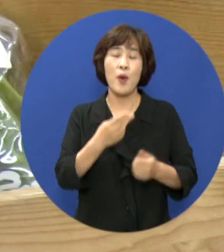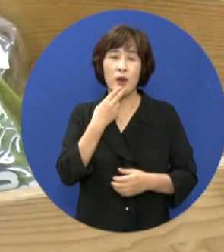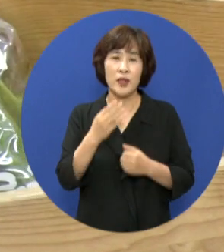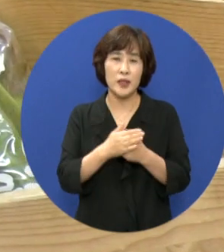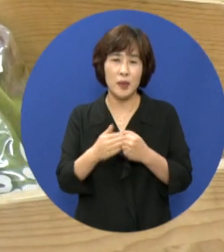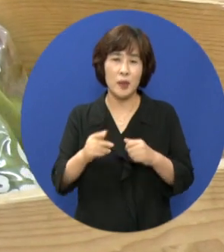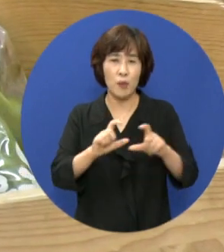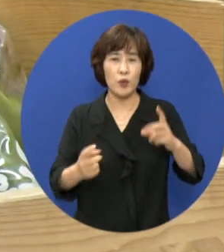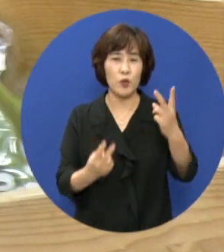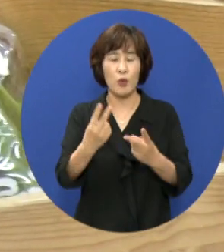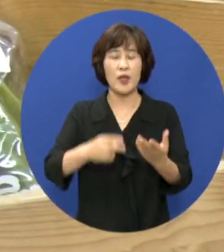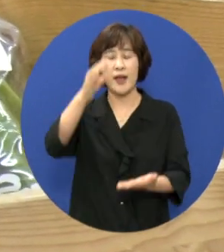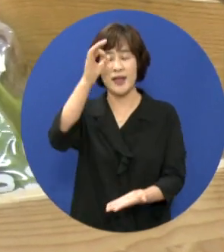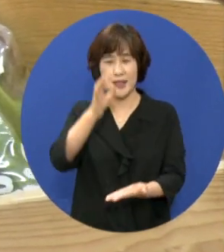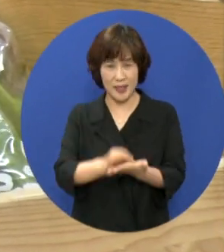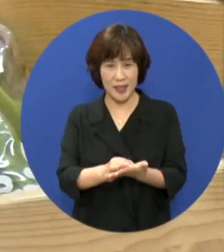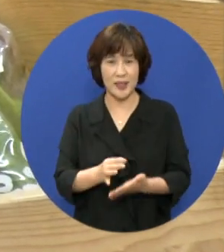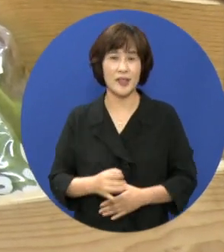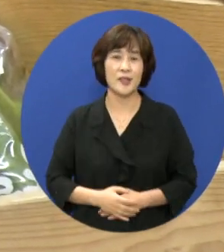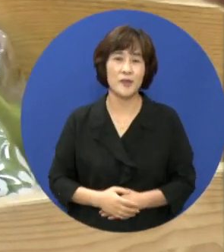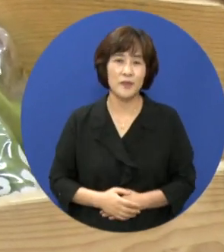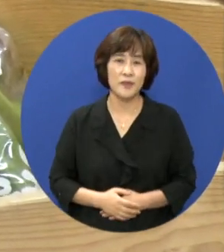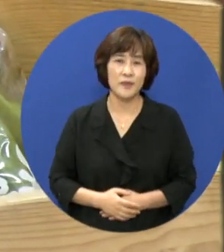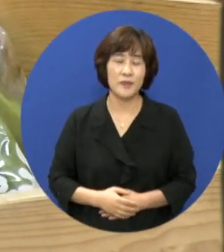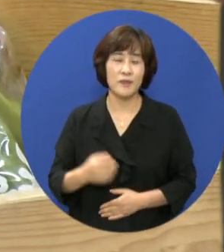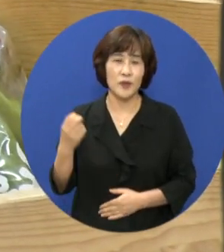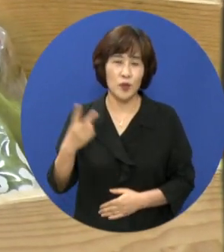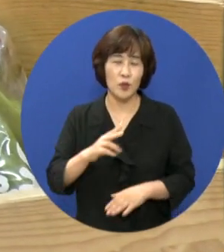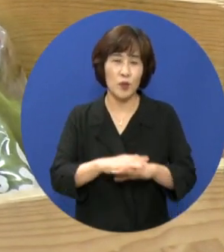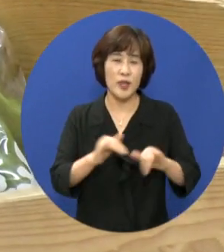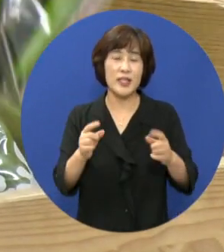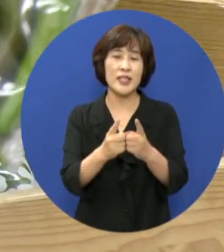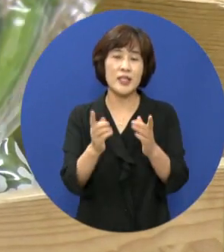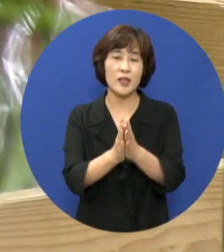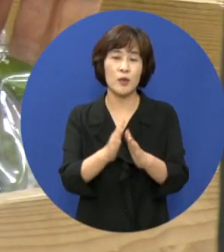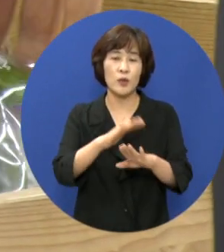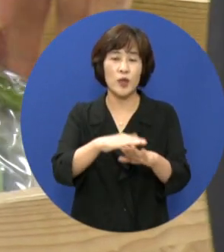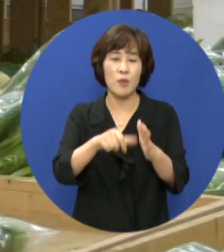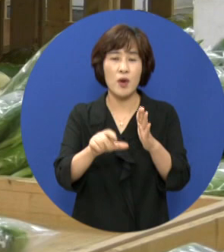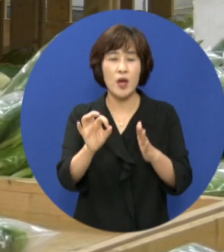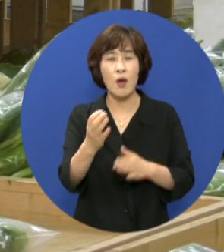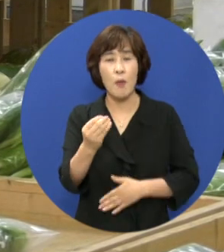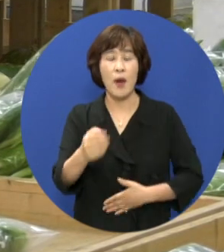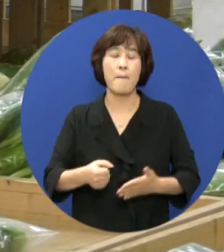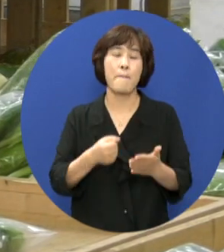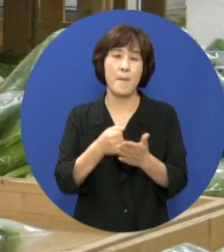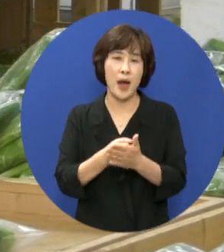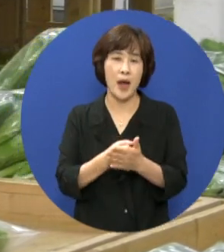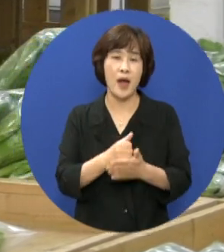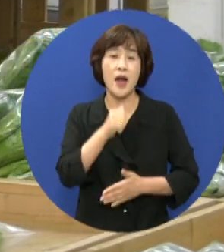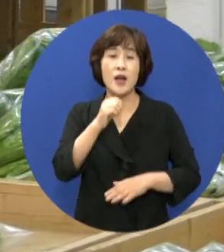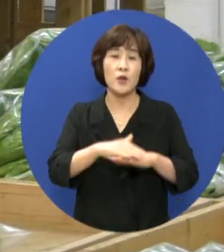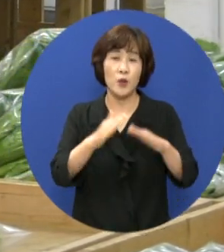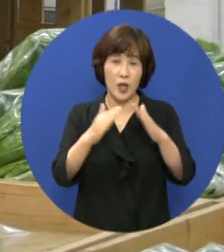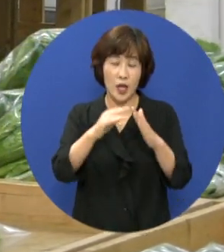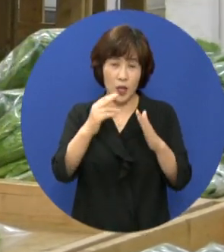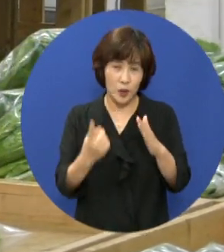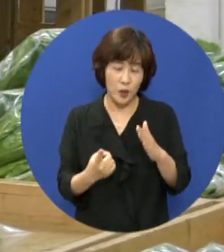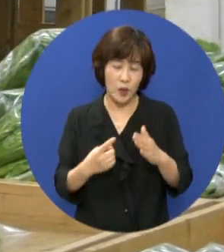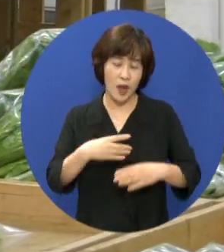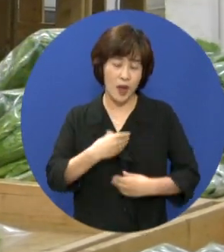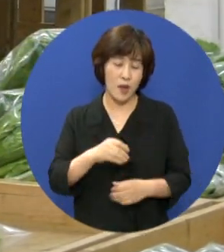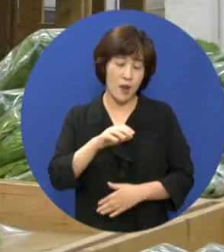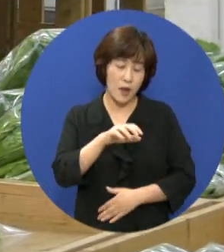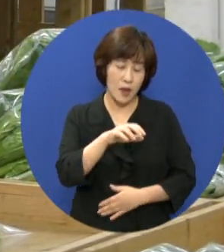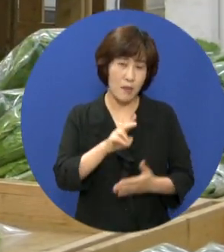시중보다 가격이 저렴합니다 또 농민이 직접 농산물 가격을 결정하고 영생 농가도 안정적인